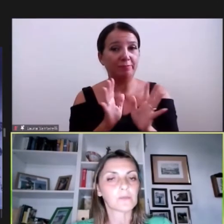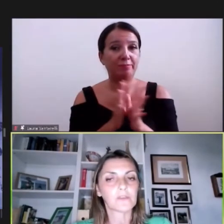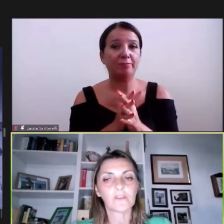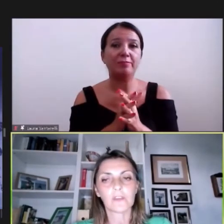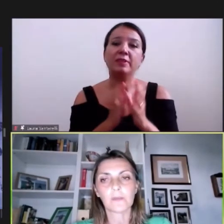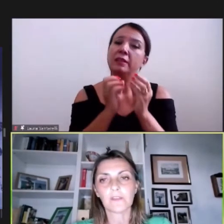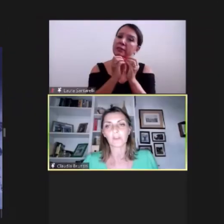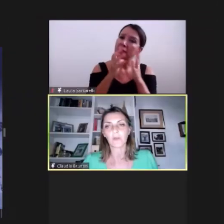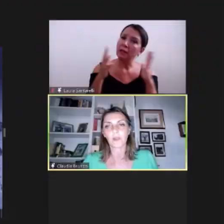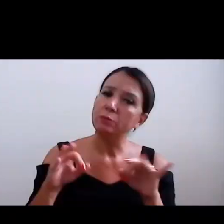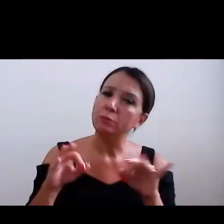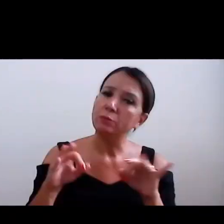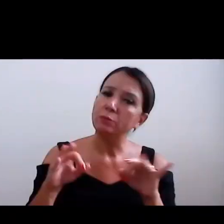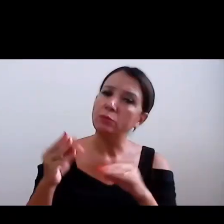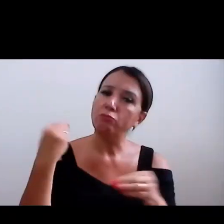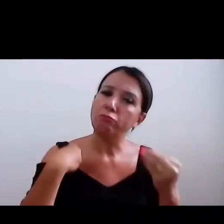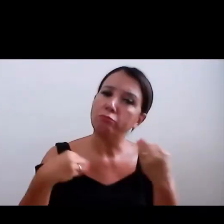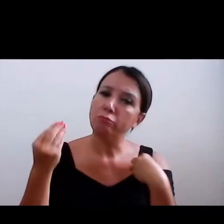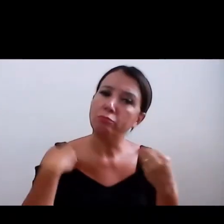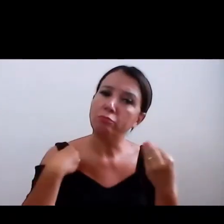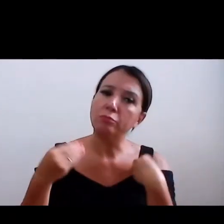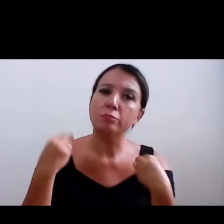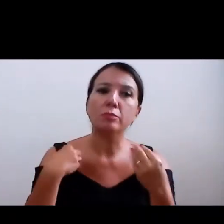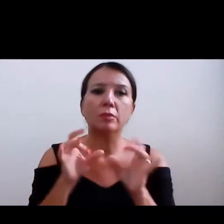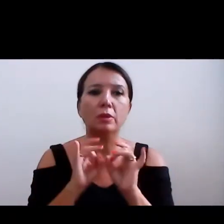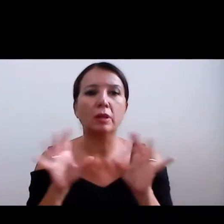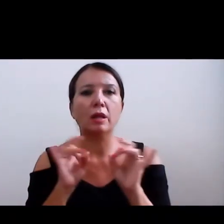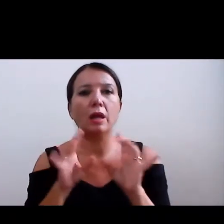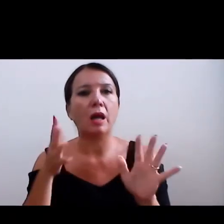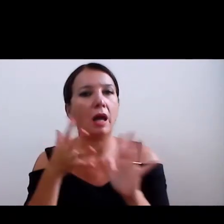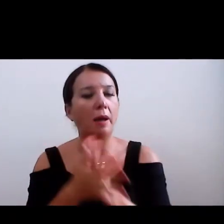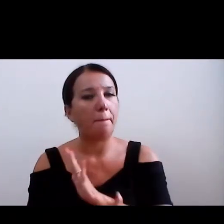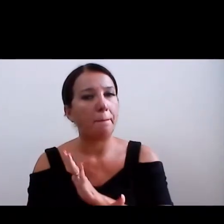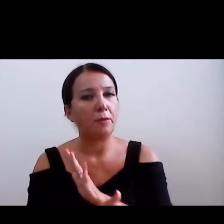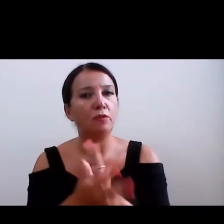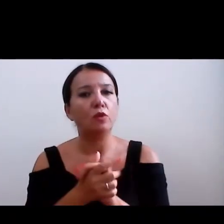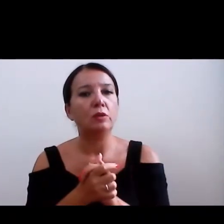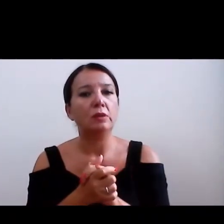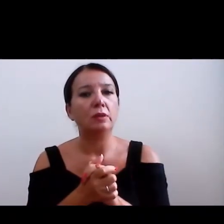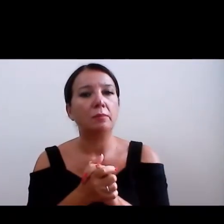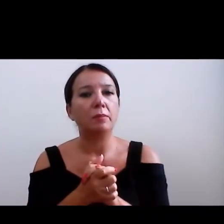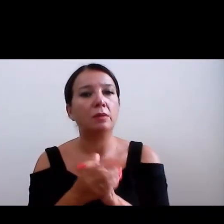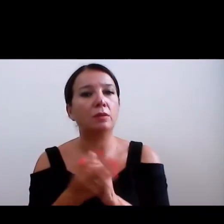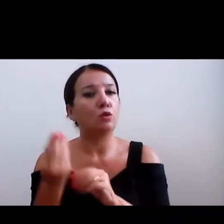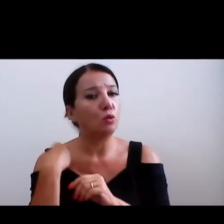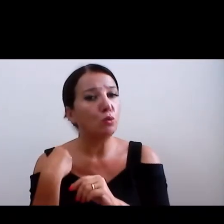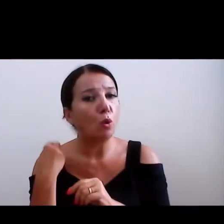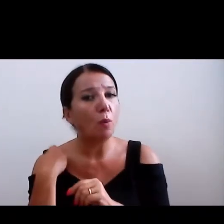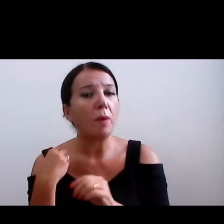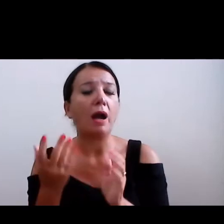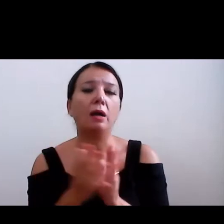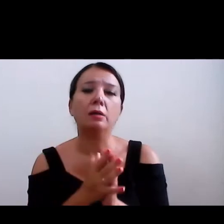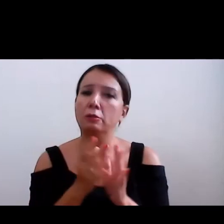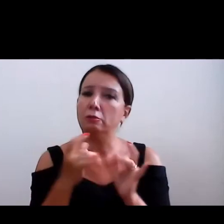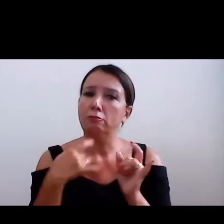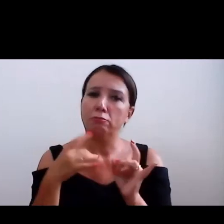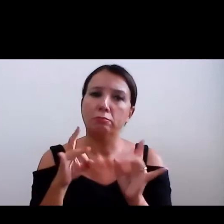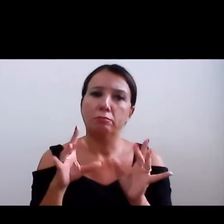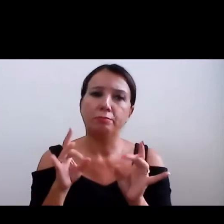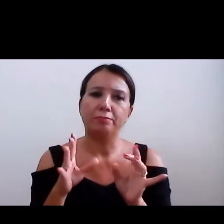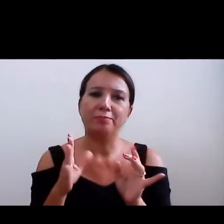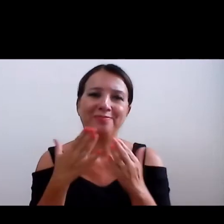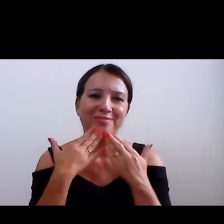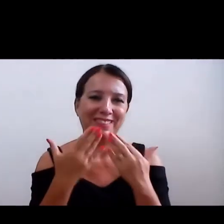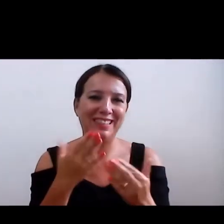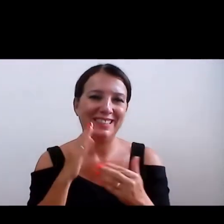sono a disposizione per eventuali approfondimenti o domande o Sì, grazie